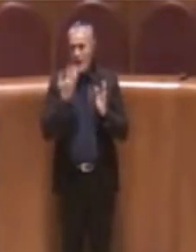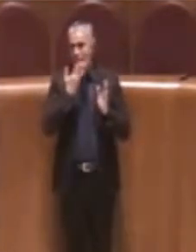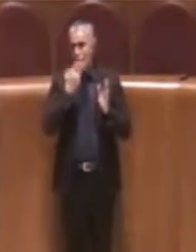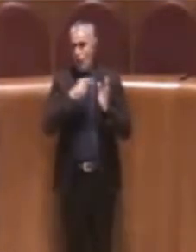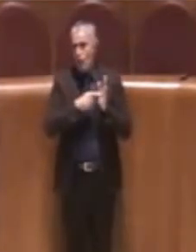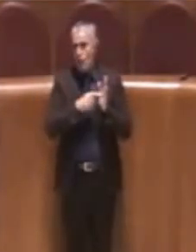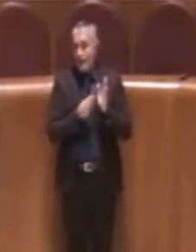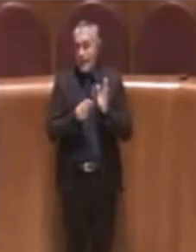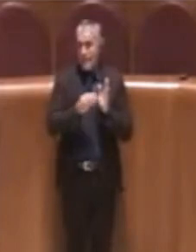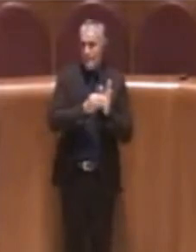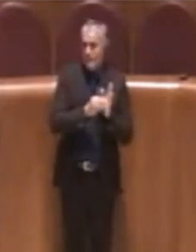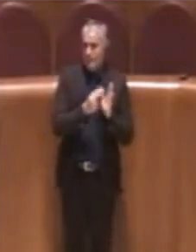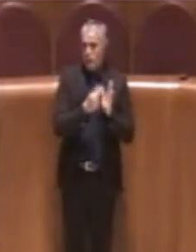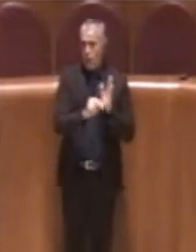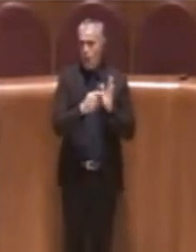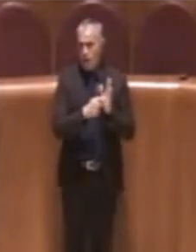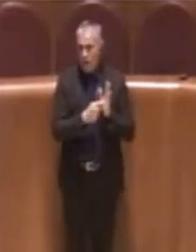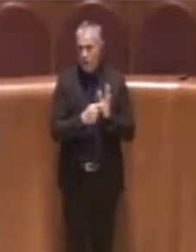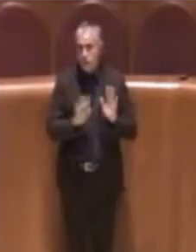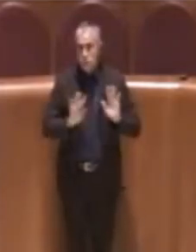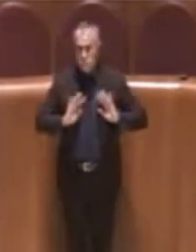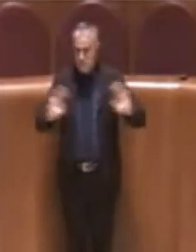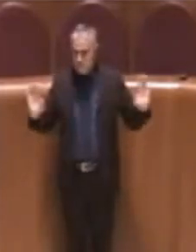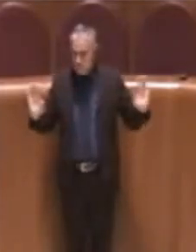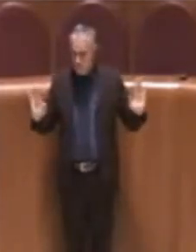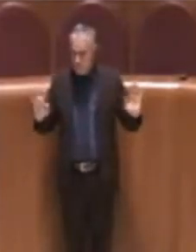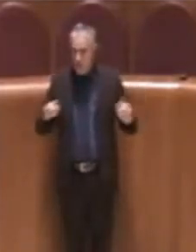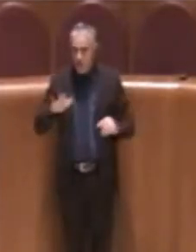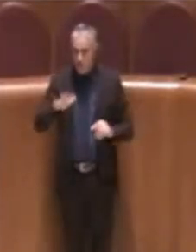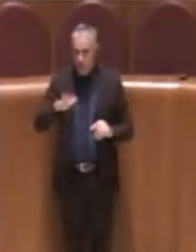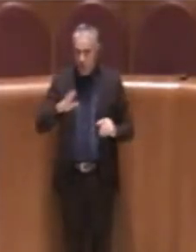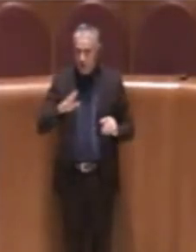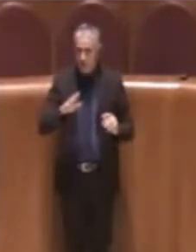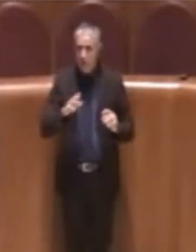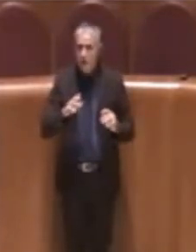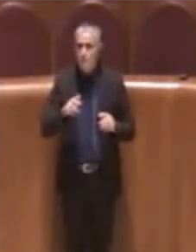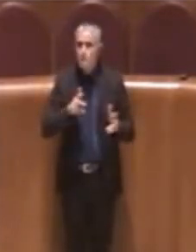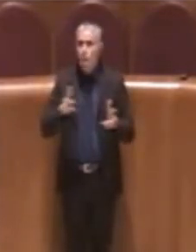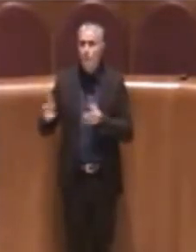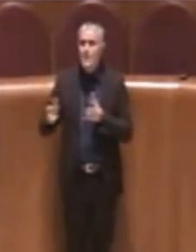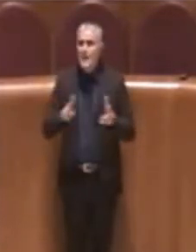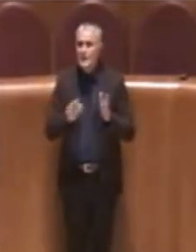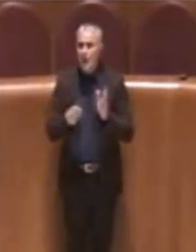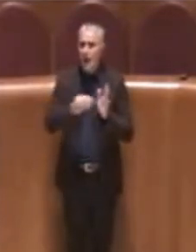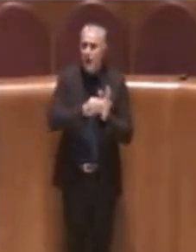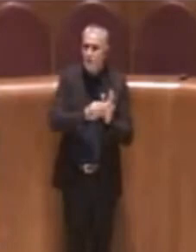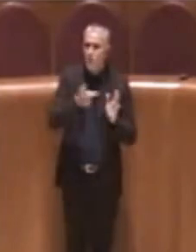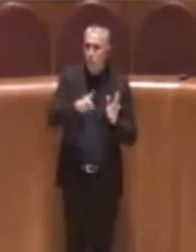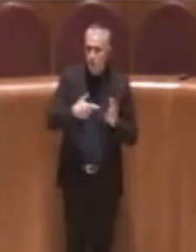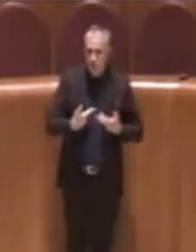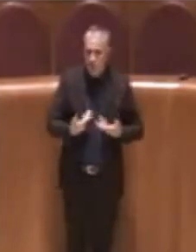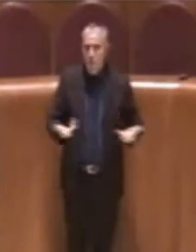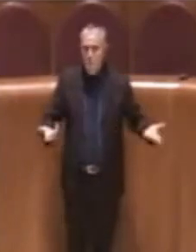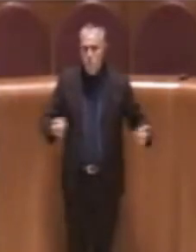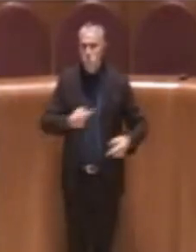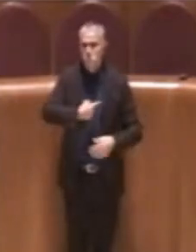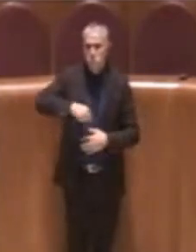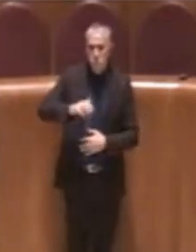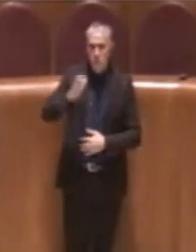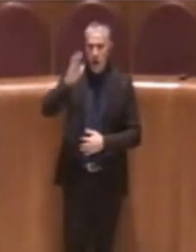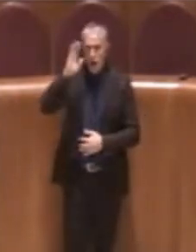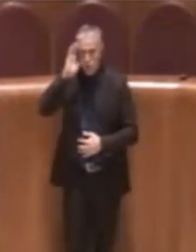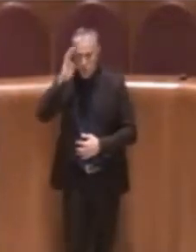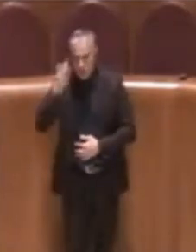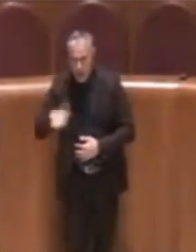emendamento. Quindi a nostro avviso non abbiamo compreso perché sia stata coinvolta la mobilità. Però abbiamo ascoltato,